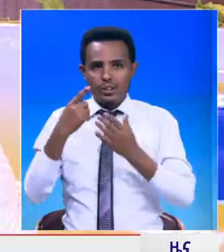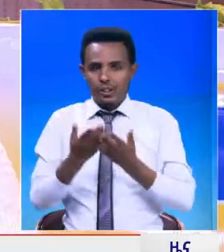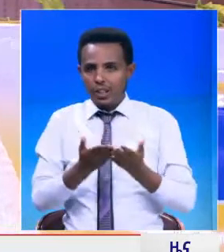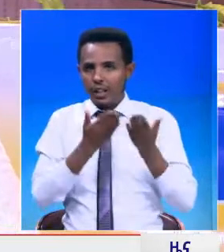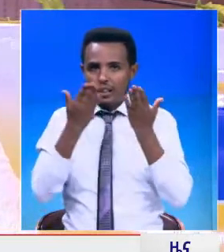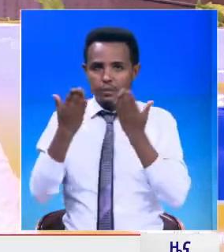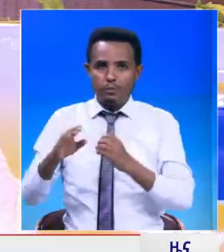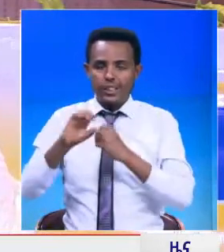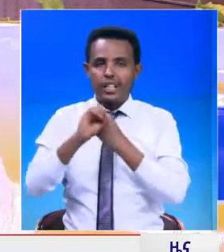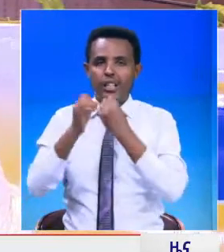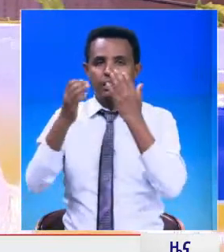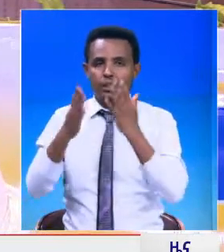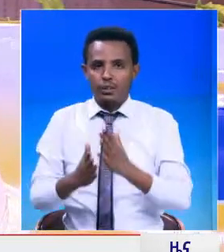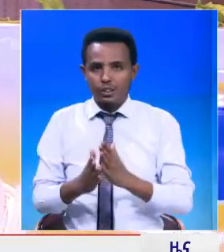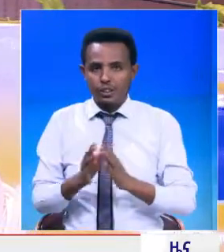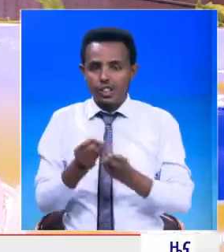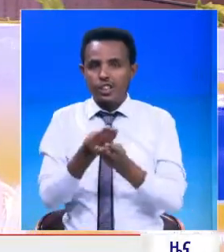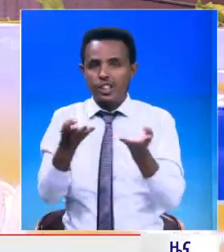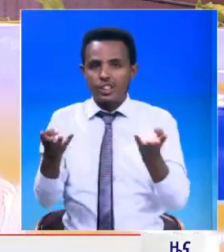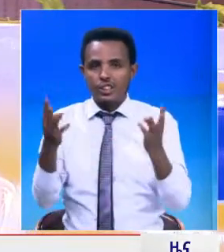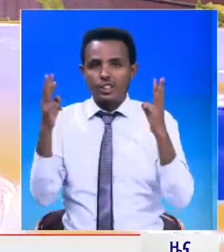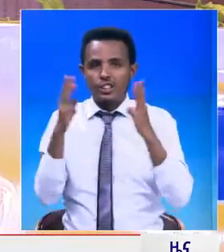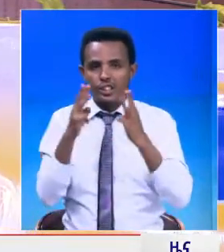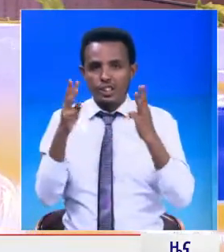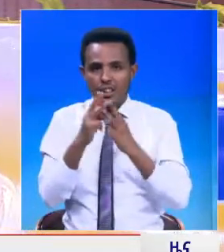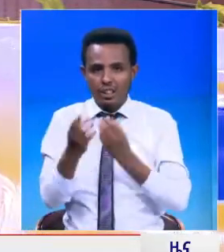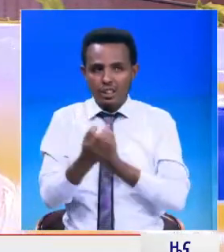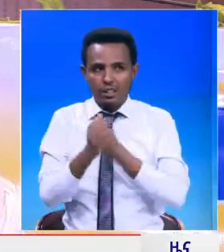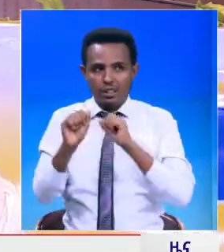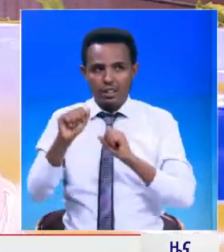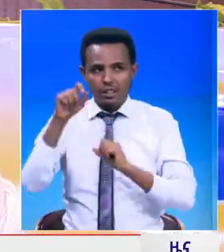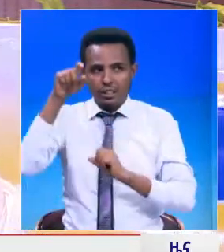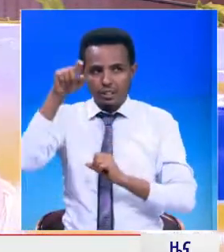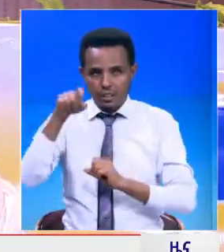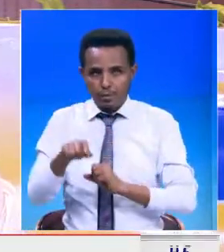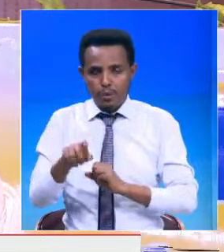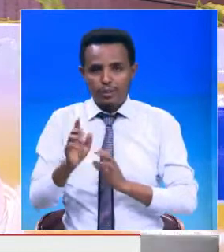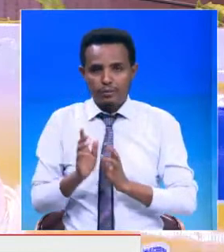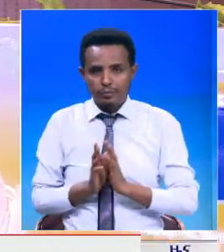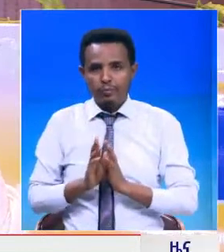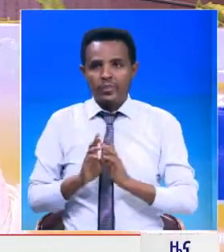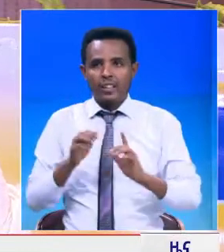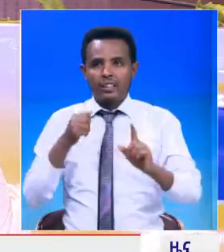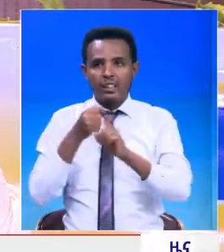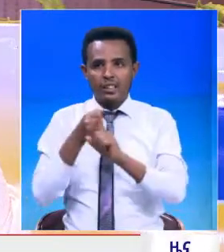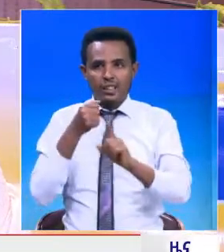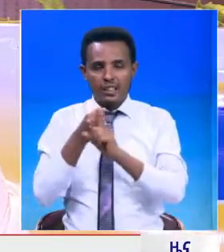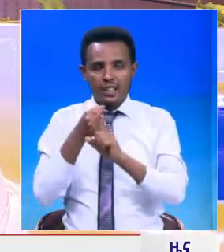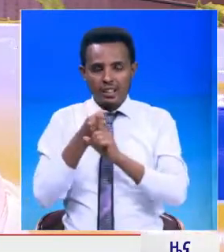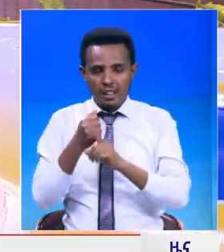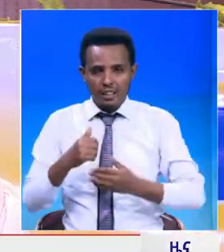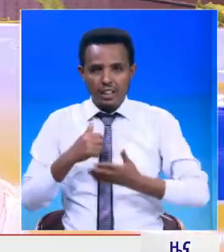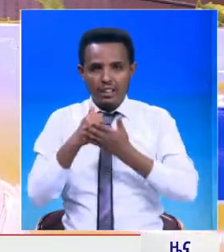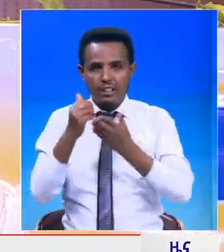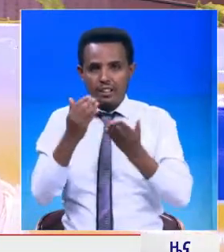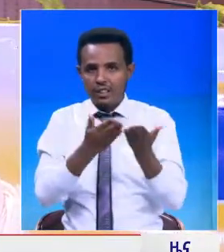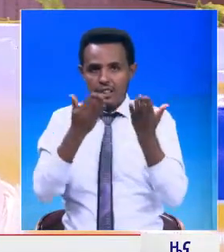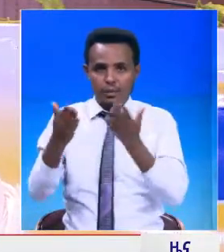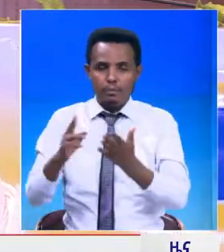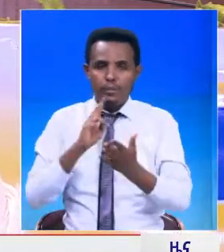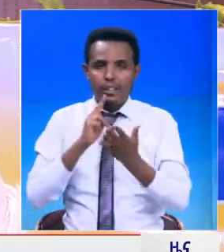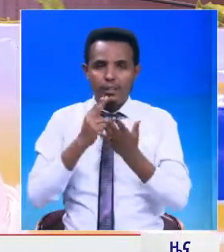የአቅርቦትና መሰረታዊ የስርጭት ችግርም ሊፈታ ይገባዋል። ለትክክለኛ ተረጅ እንዲደርስ